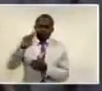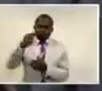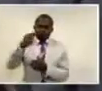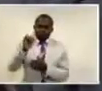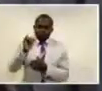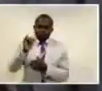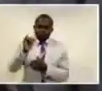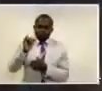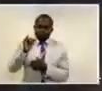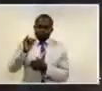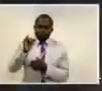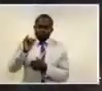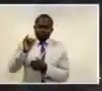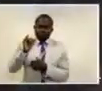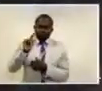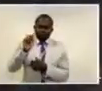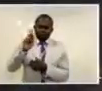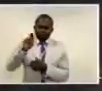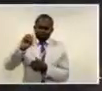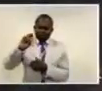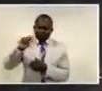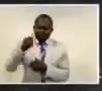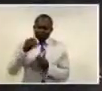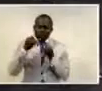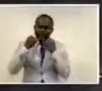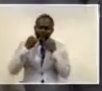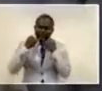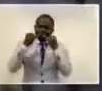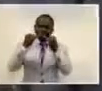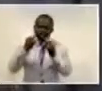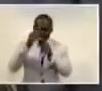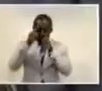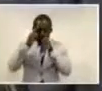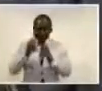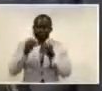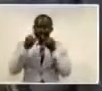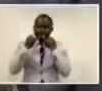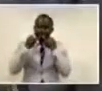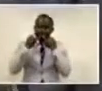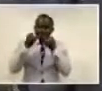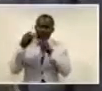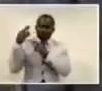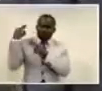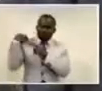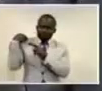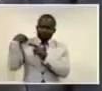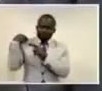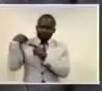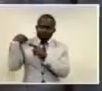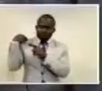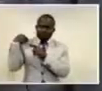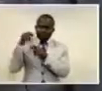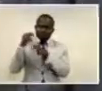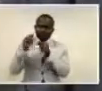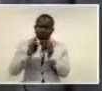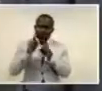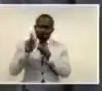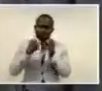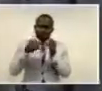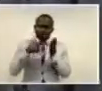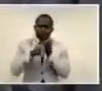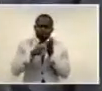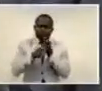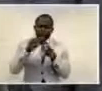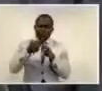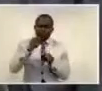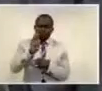aho wagarukiye ni ku karere uwo wabibwiye ninde perezida nabibyiye ushinzwe abantu b'ibibazo